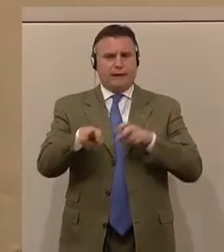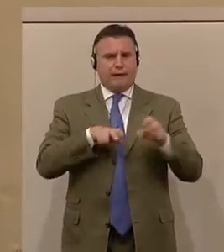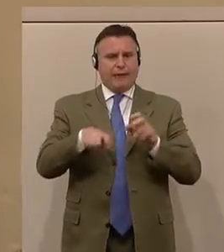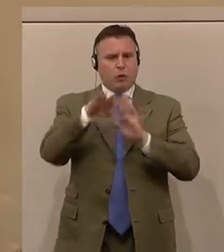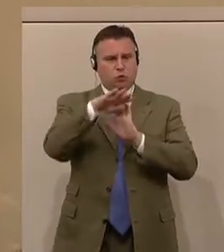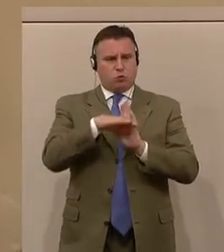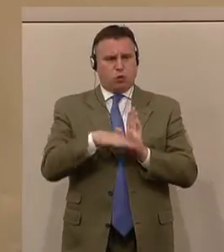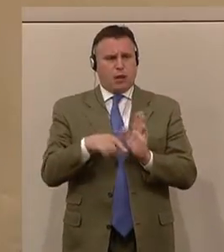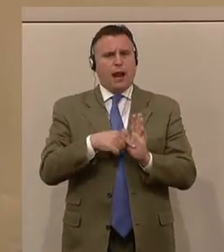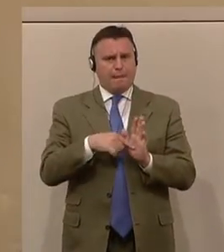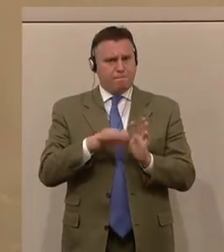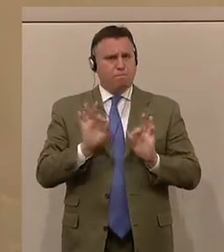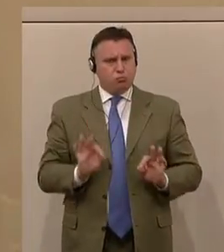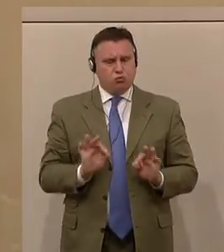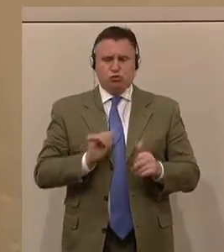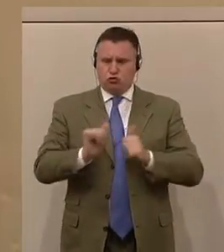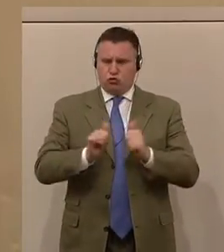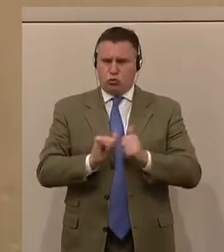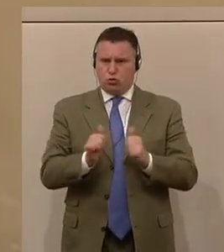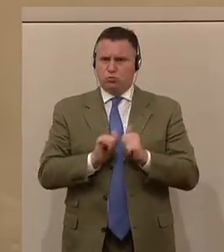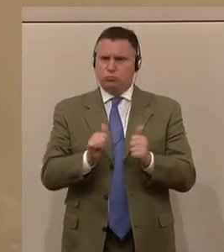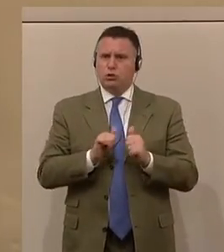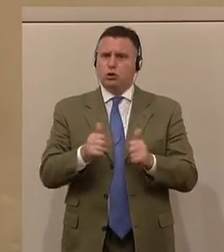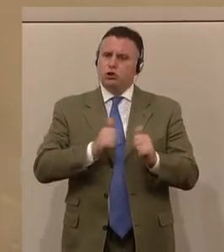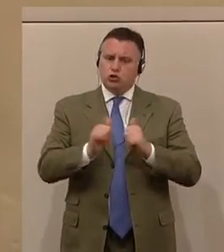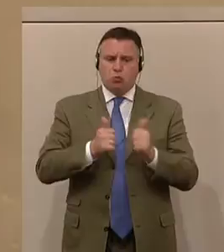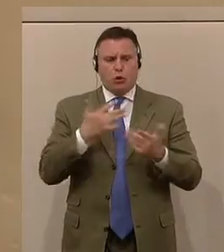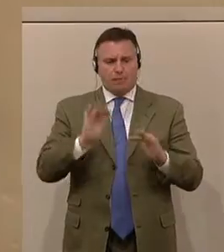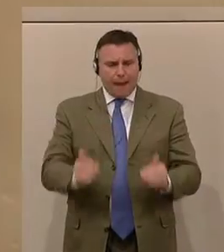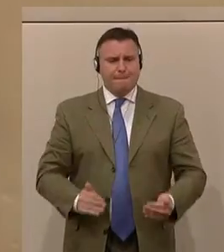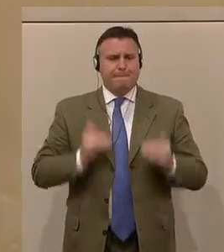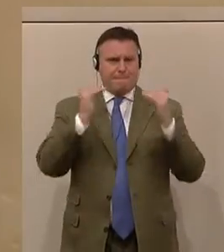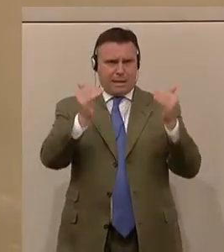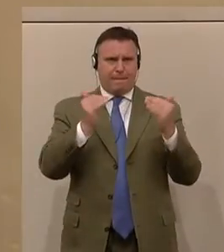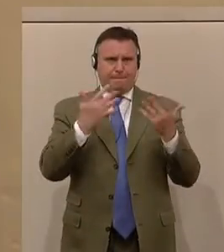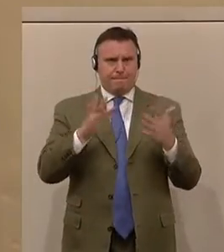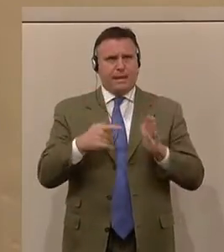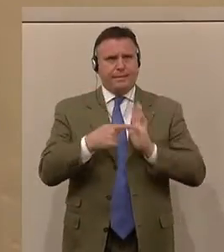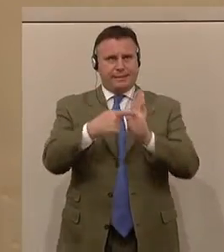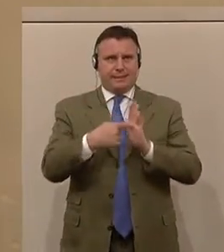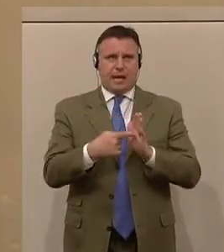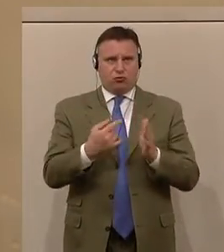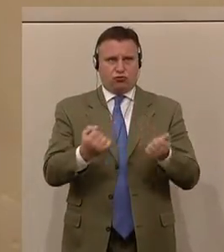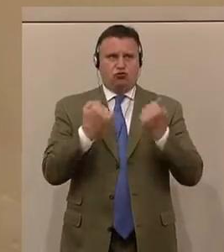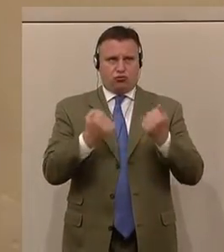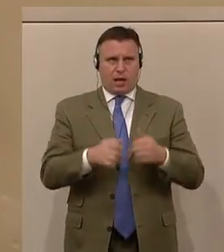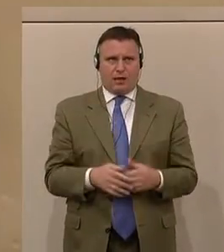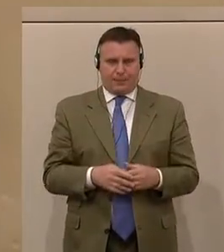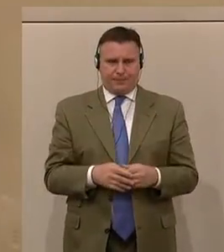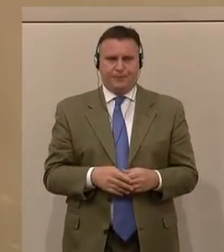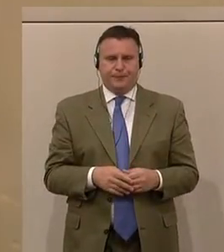Regierungsprogramm zum Bereich des Sportes, das zum Ziel hat, den Stellenwert des Sports in Österreich entsprechend zu stärken und nach vorne zu